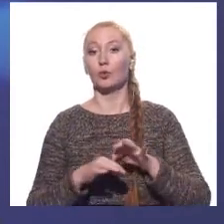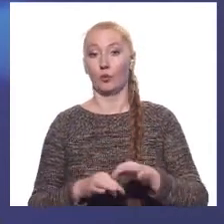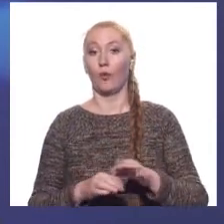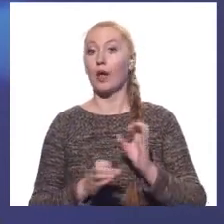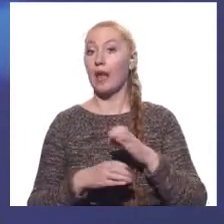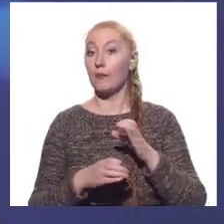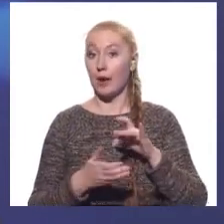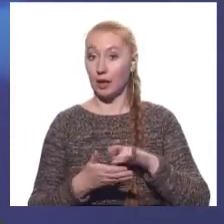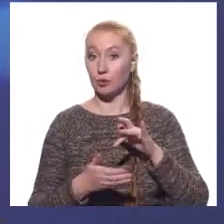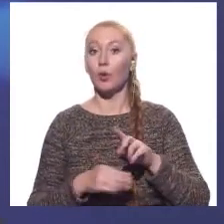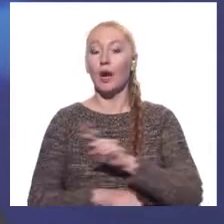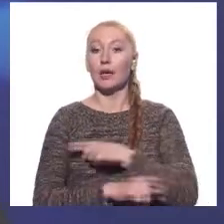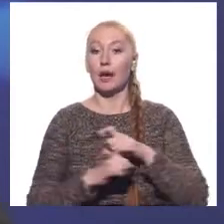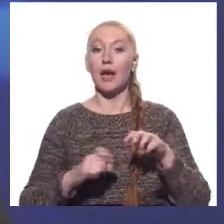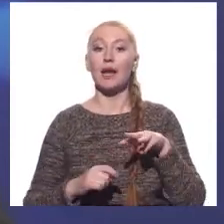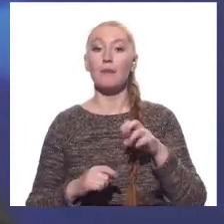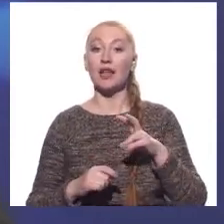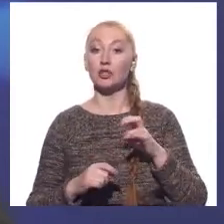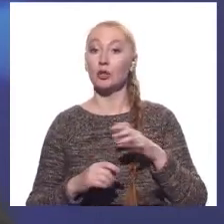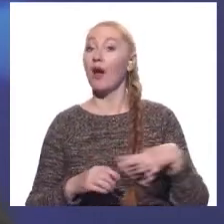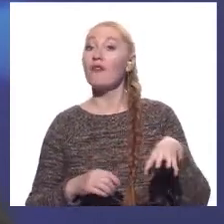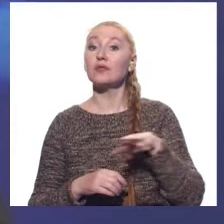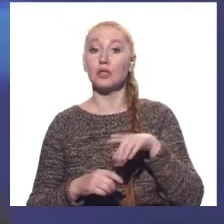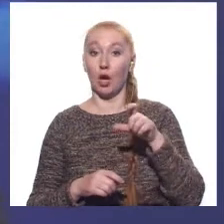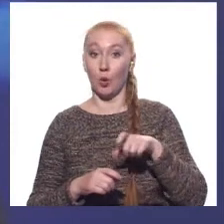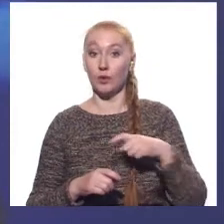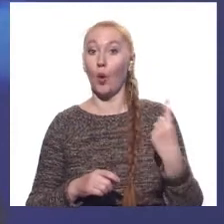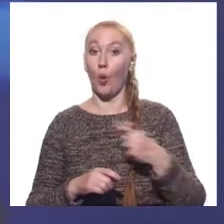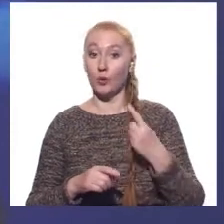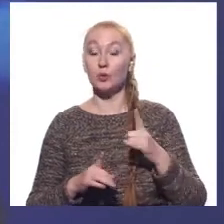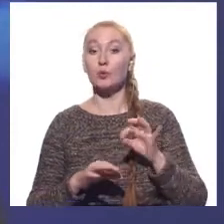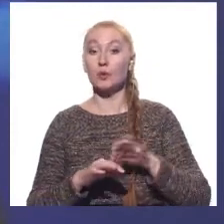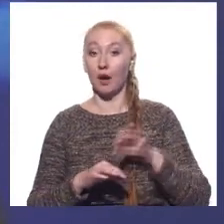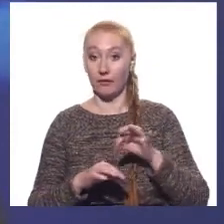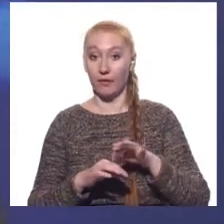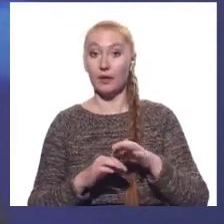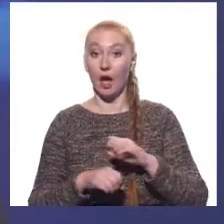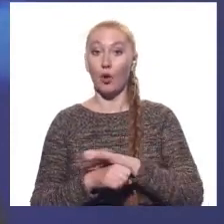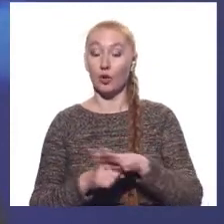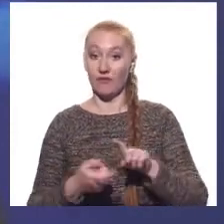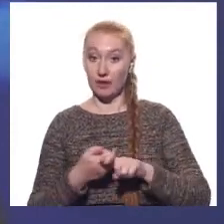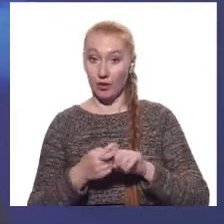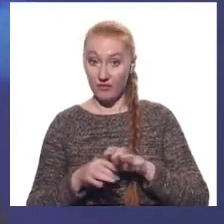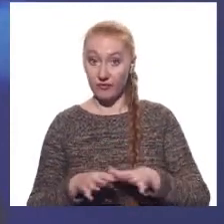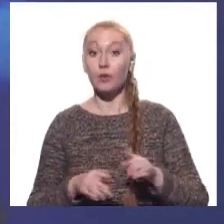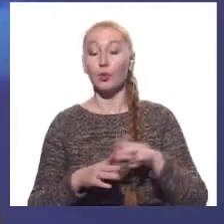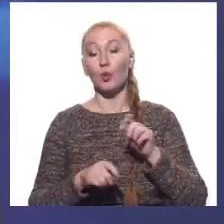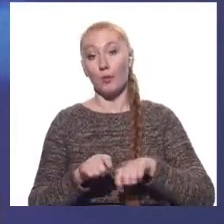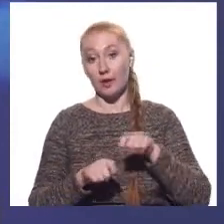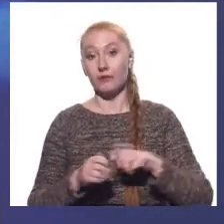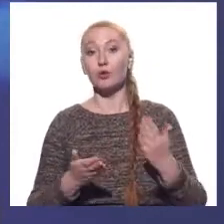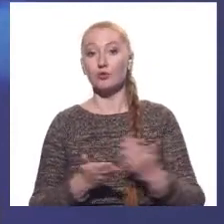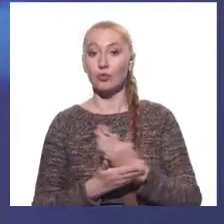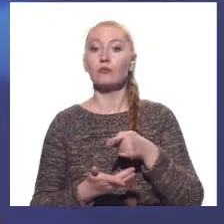у лабораторії лікарні імені Мечникова. А всіх людей в області, які захворіли на коронавірусну інфекцію, перевірятимуть знову